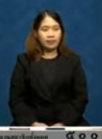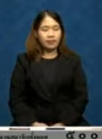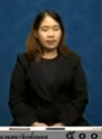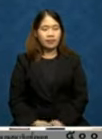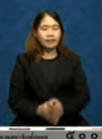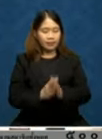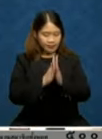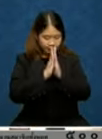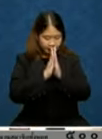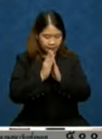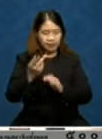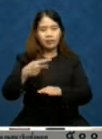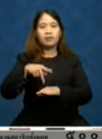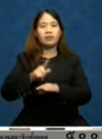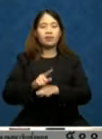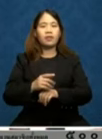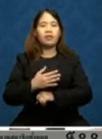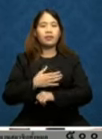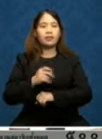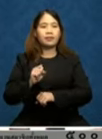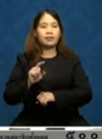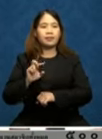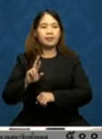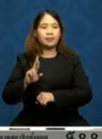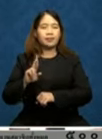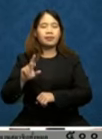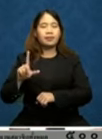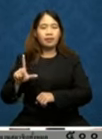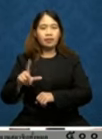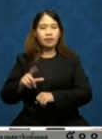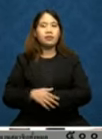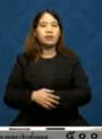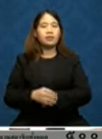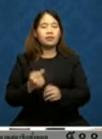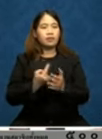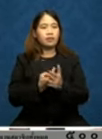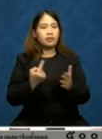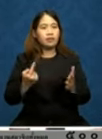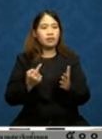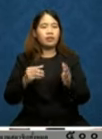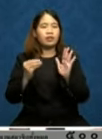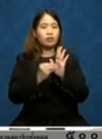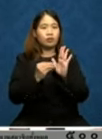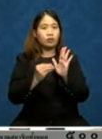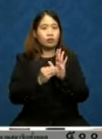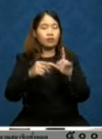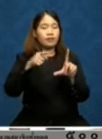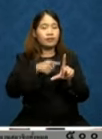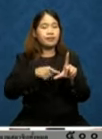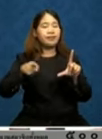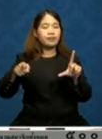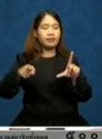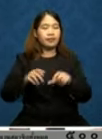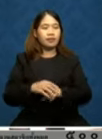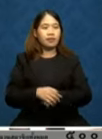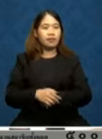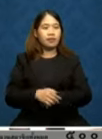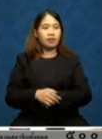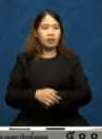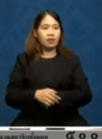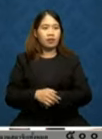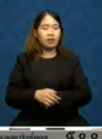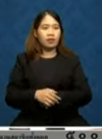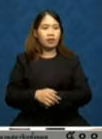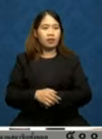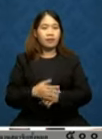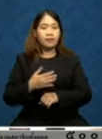เรียนท่านประธานสภาค่ะดิฉันศิริรพัฒน์กองตระการนะคะผู้แทนราษฎรจากกทม.นะคะพรรคก้าวไกลค่ะท่านประธานคะการ